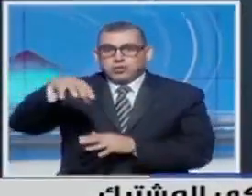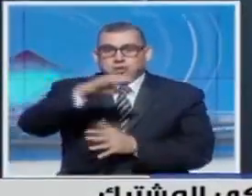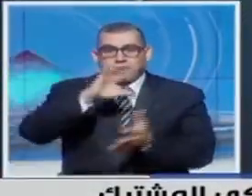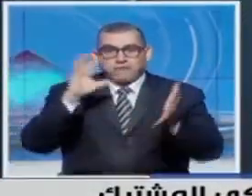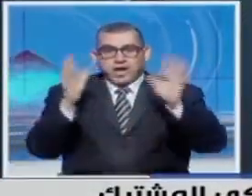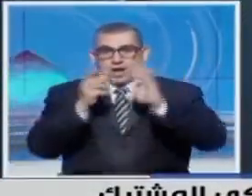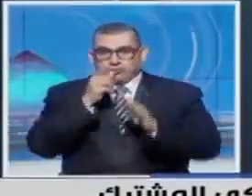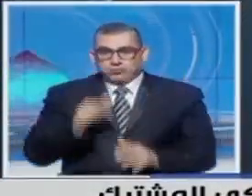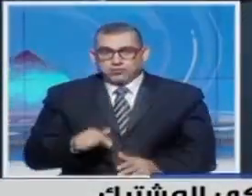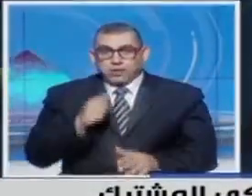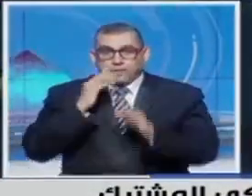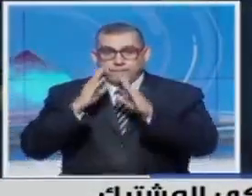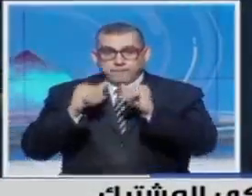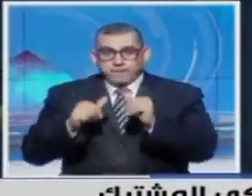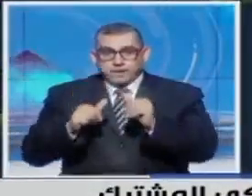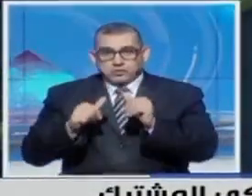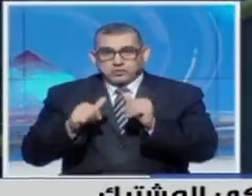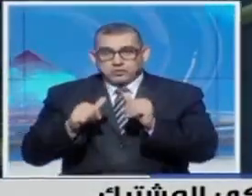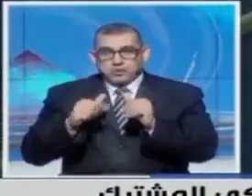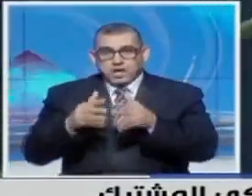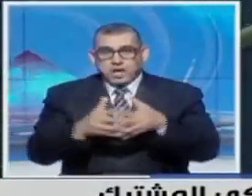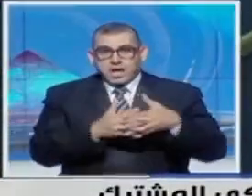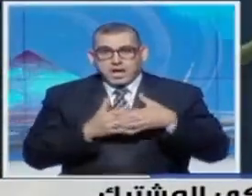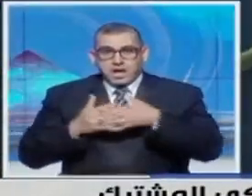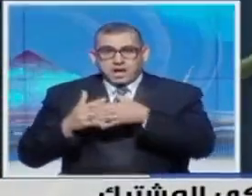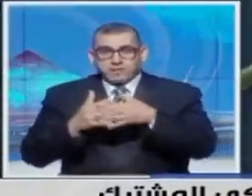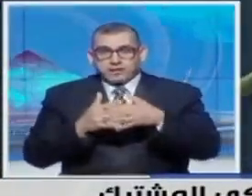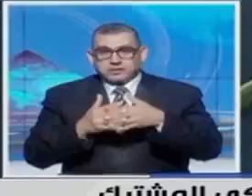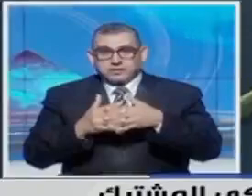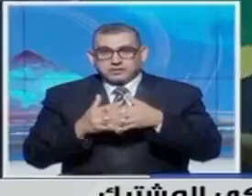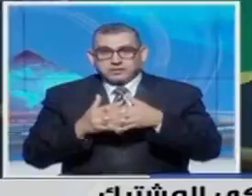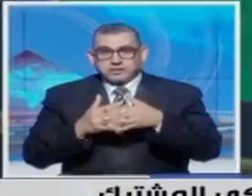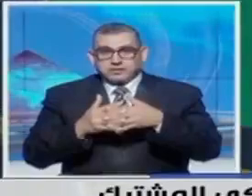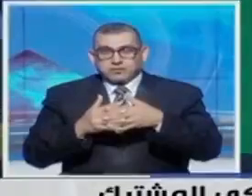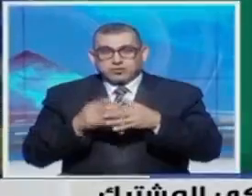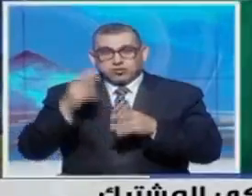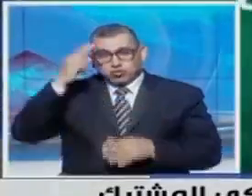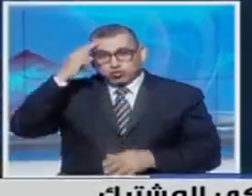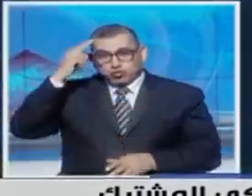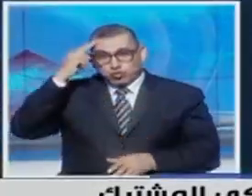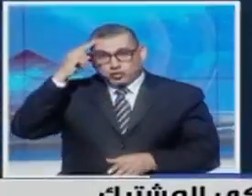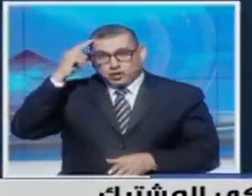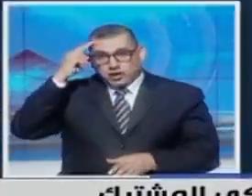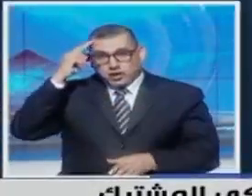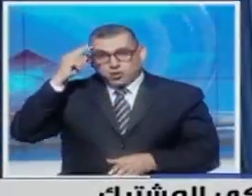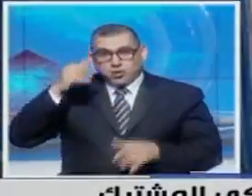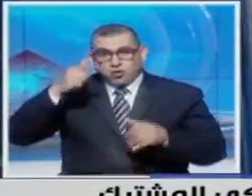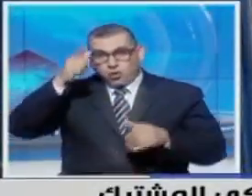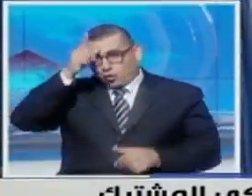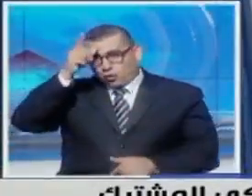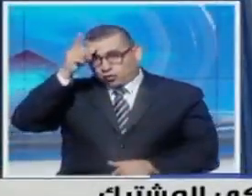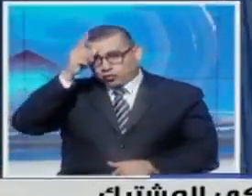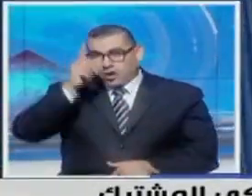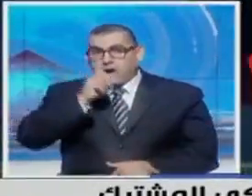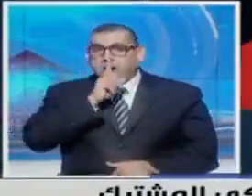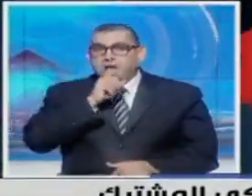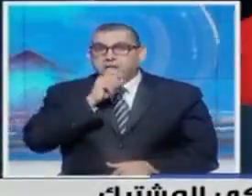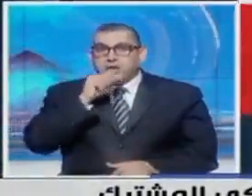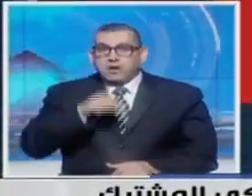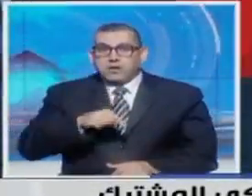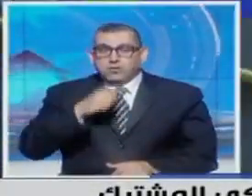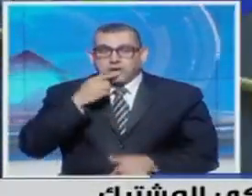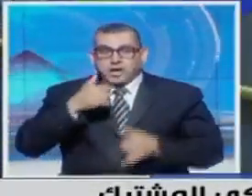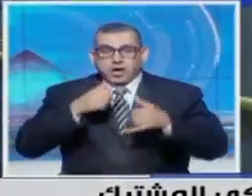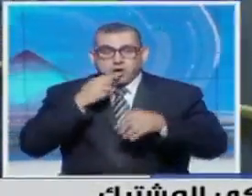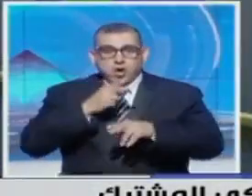وهم مصر والولايات المتحدة الأمريكية والسعودية والأردن وقطر